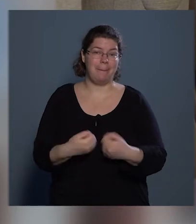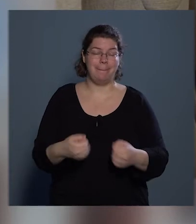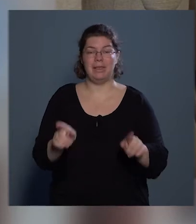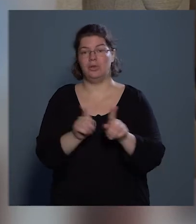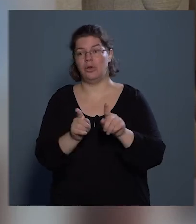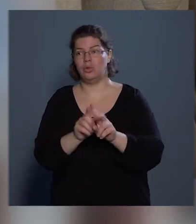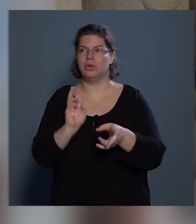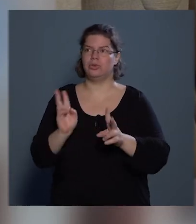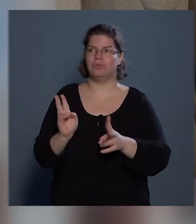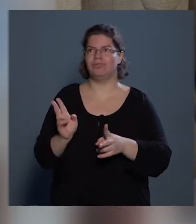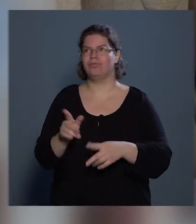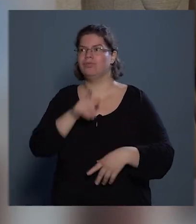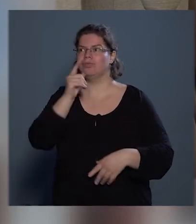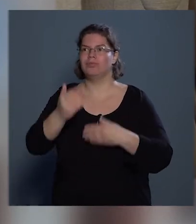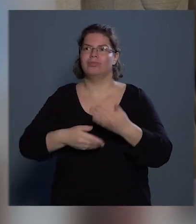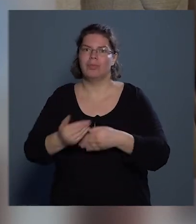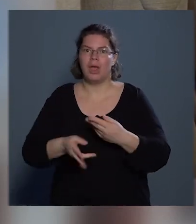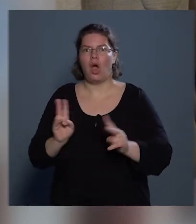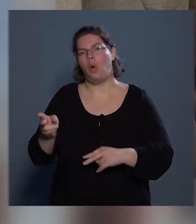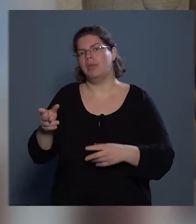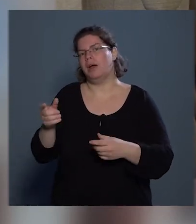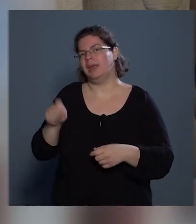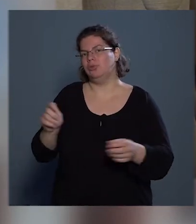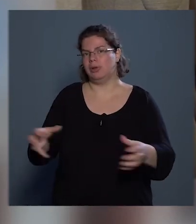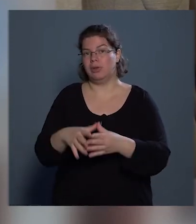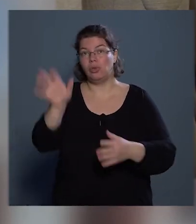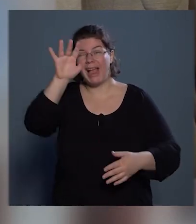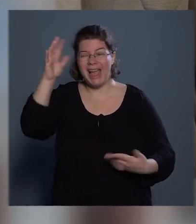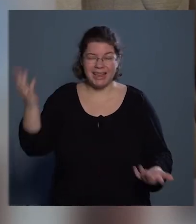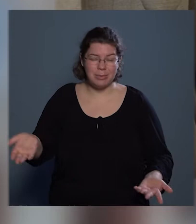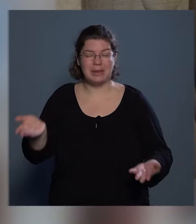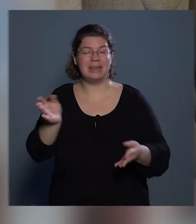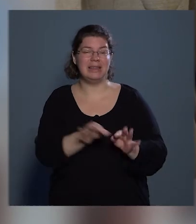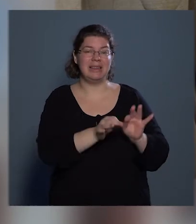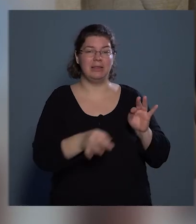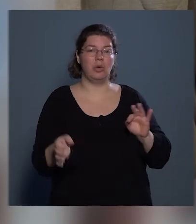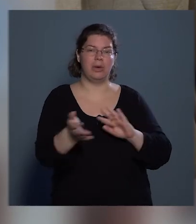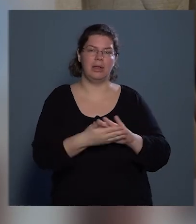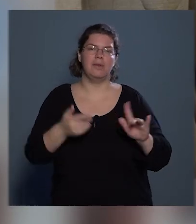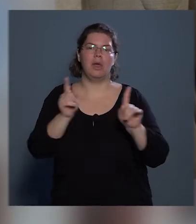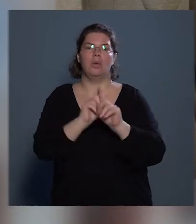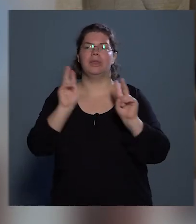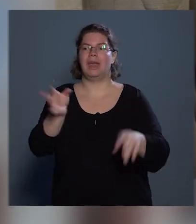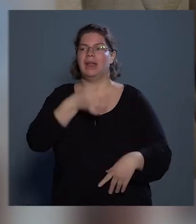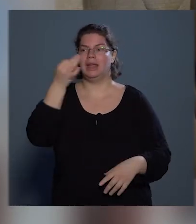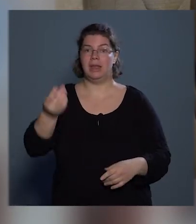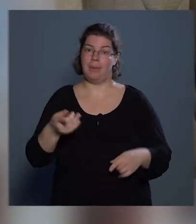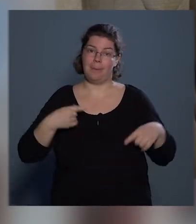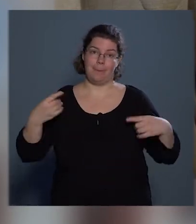teljesülne be, hogy azt a képviselőtestület elképzelte. Innentől kezdve inkább úgy kell feltenni a kérdést, hogy mi